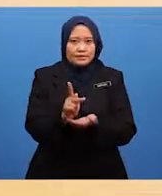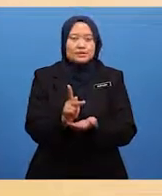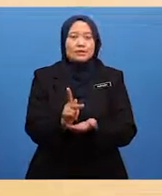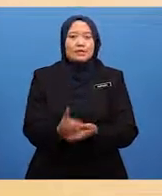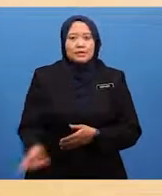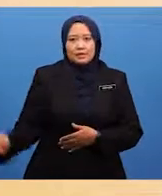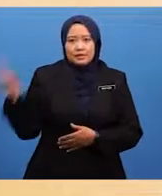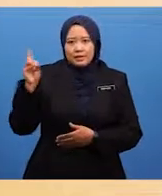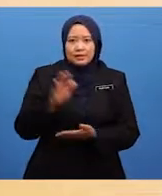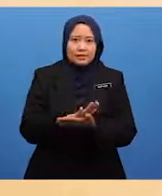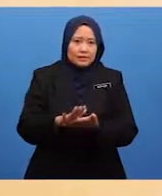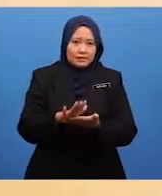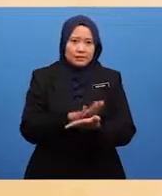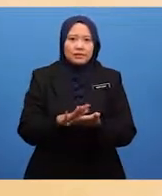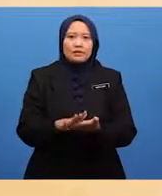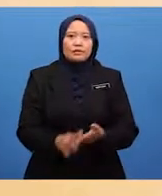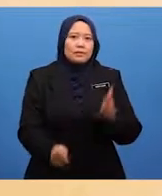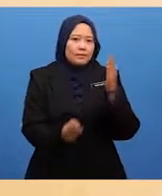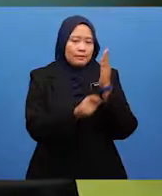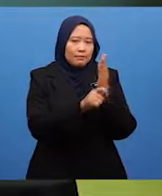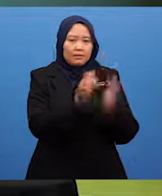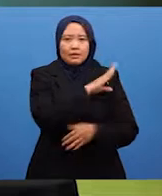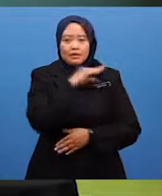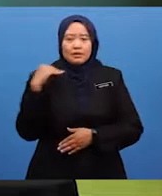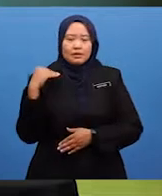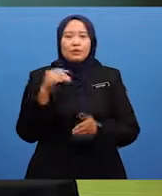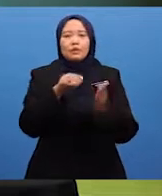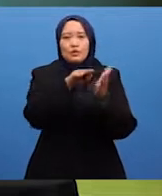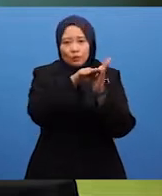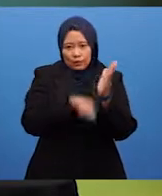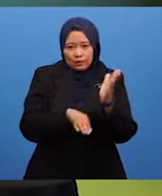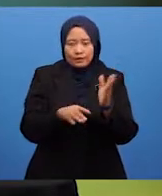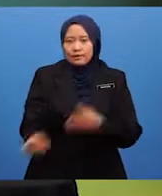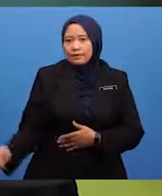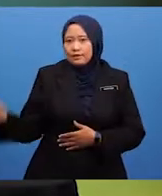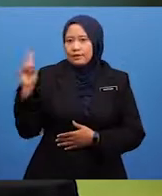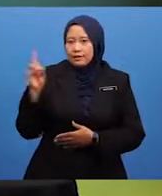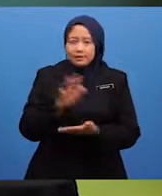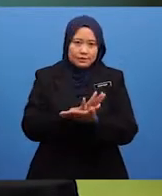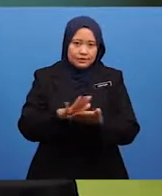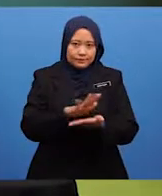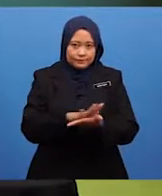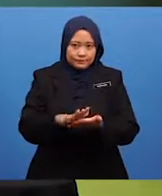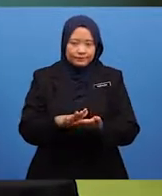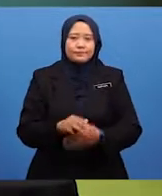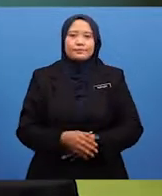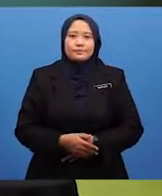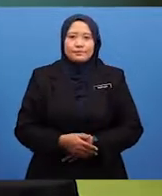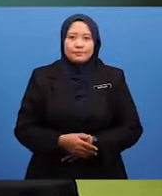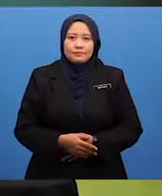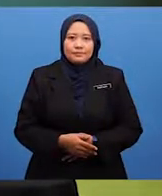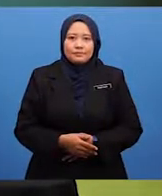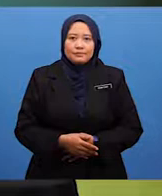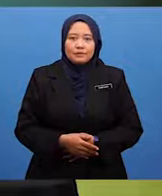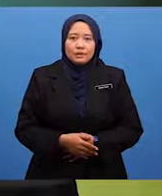dan mengurangkan daya geseran. Sebelum cikgu memulakan pengajaran, cikgu minta